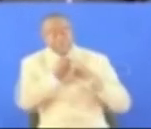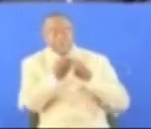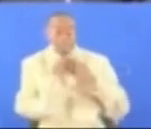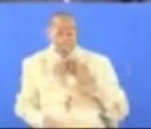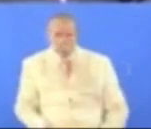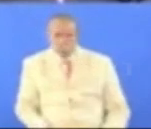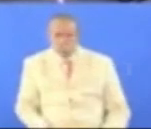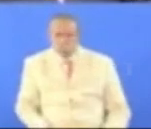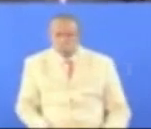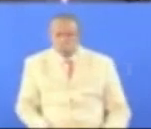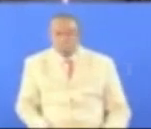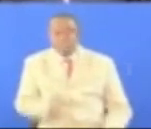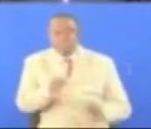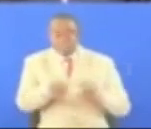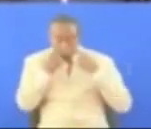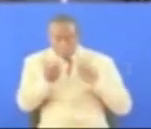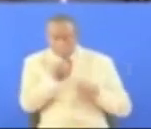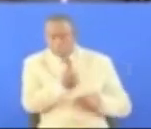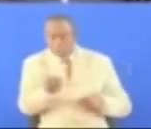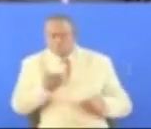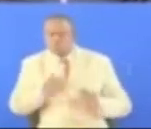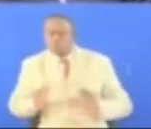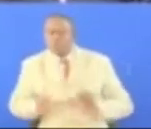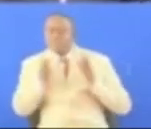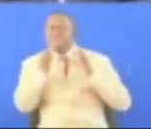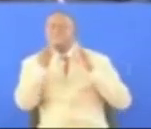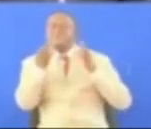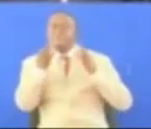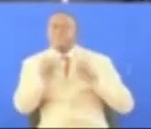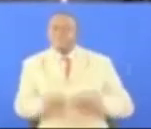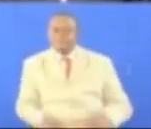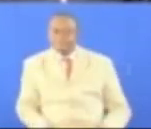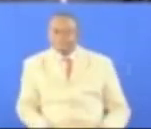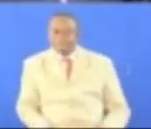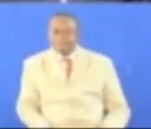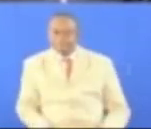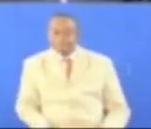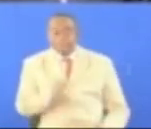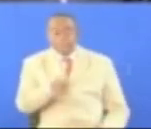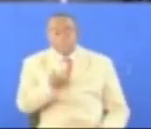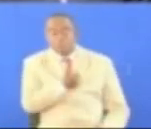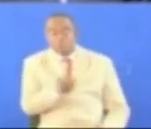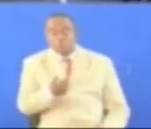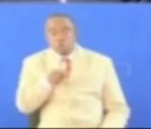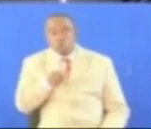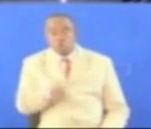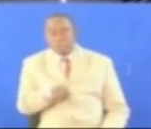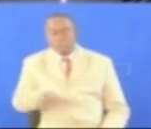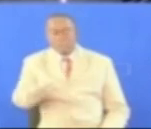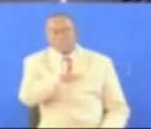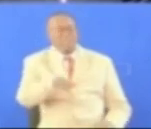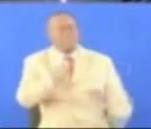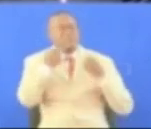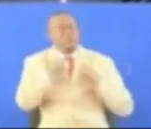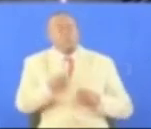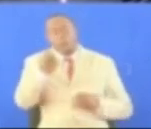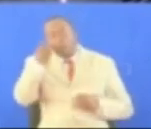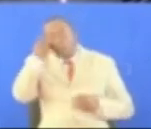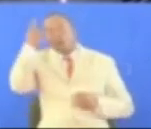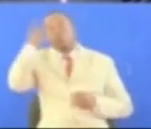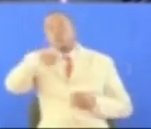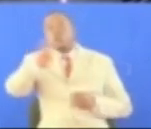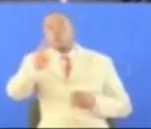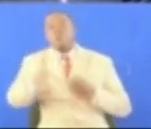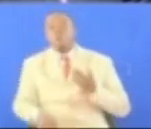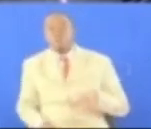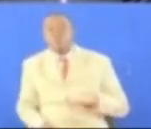kama hatutaangalia watoto wetu wanaishi vipi. Leo watoto wako kwenye vulnerable environment, hawaelewi waende wapi.